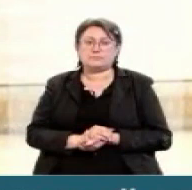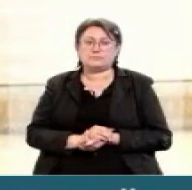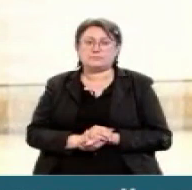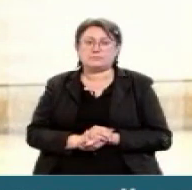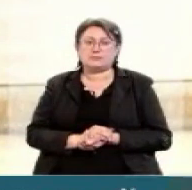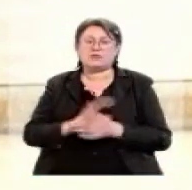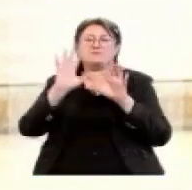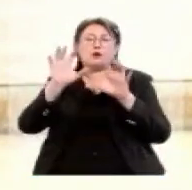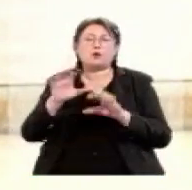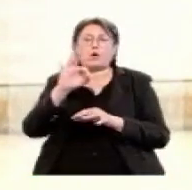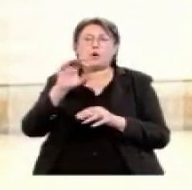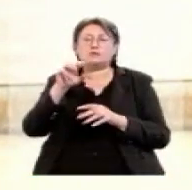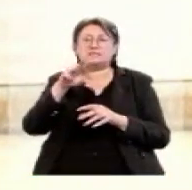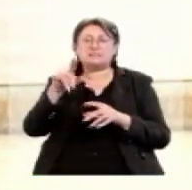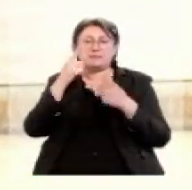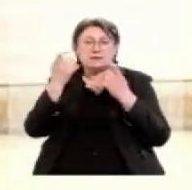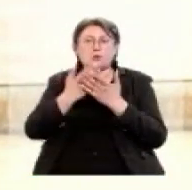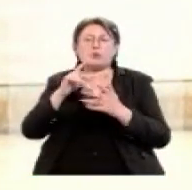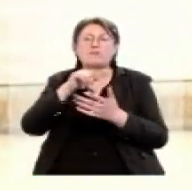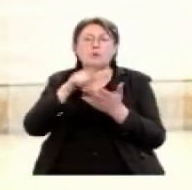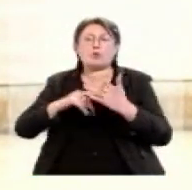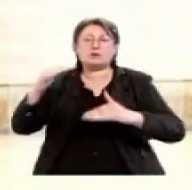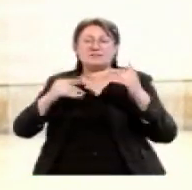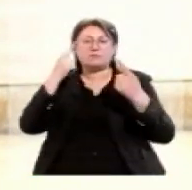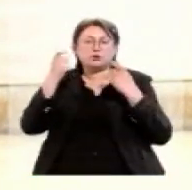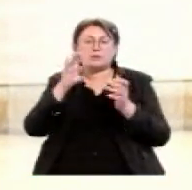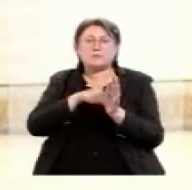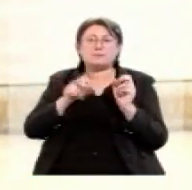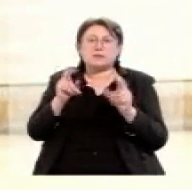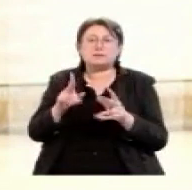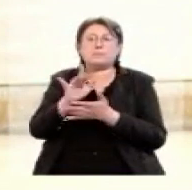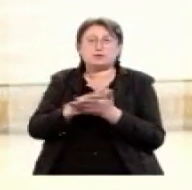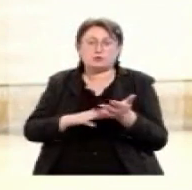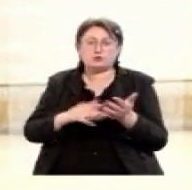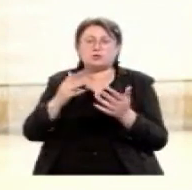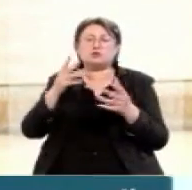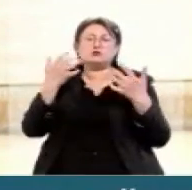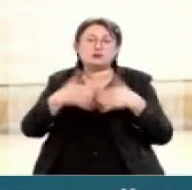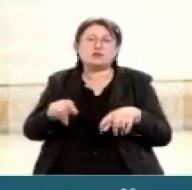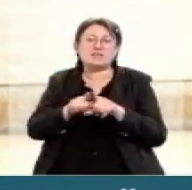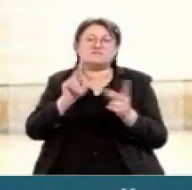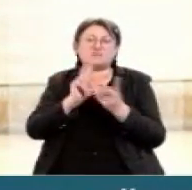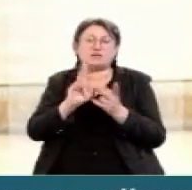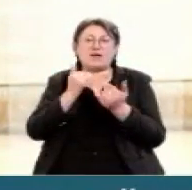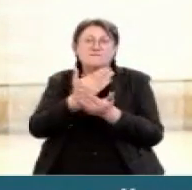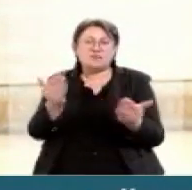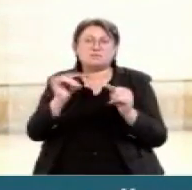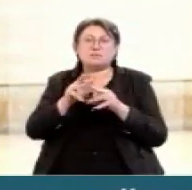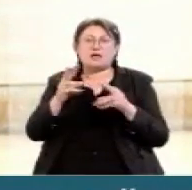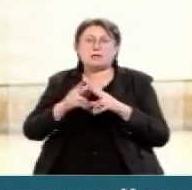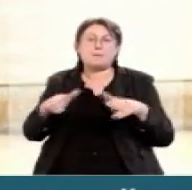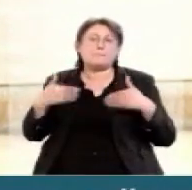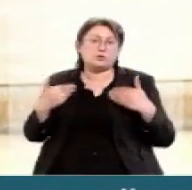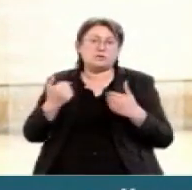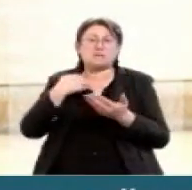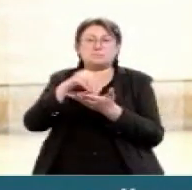безопасность? В законе о СМИ эти вопросы урегулированы. Работа над информационной безопасностью продолжится. Считаю, что такие встречи для вас и для Министерства полезны.